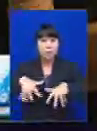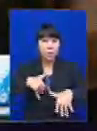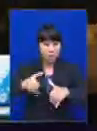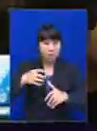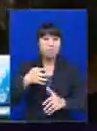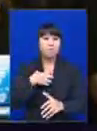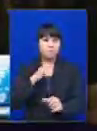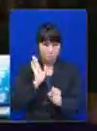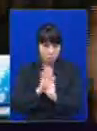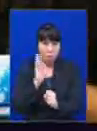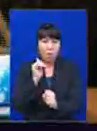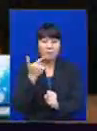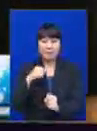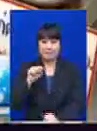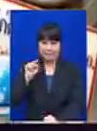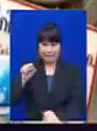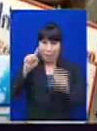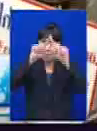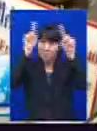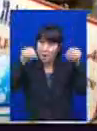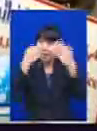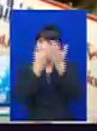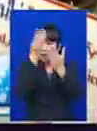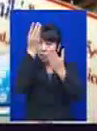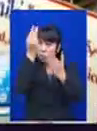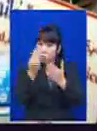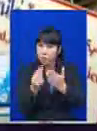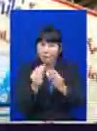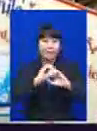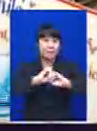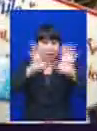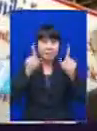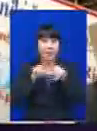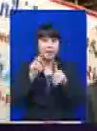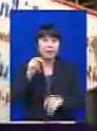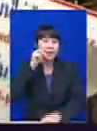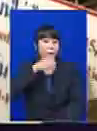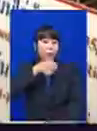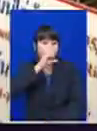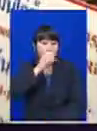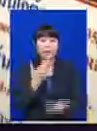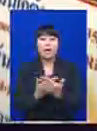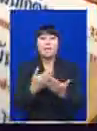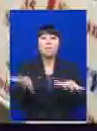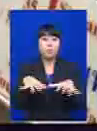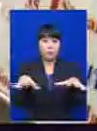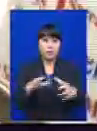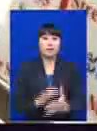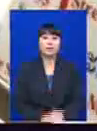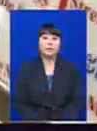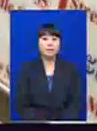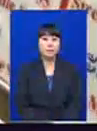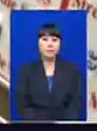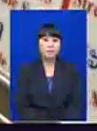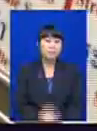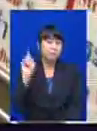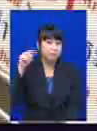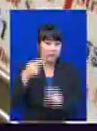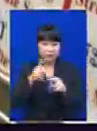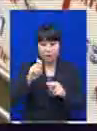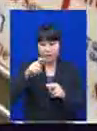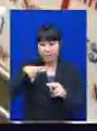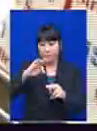รวมทั้งมีการกำชับให้ติดป้ายแสดงราคาให้ชัดเจนเช่นเดียวกับน้ำดื่มที่ยังคงจำหน่ายราคาปกตินางอภิรดีตนัน